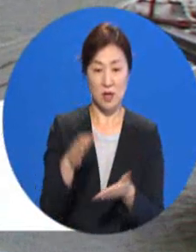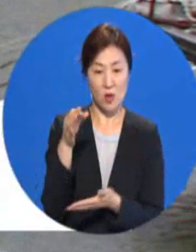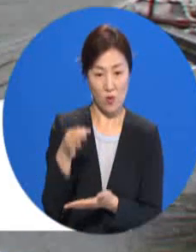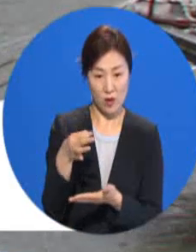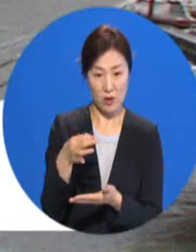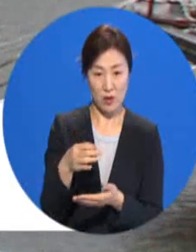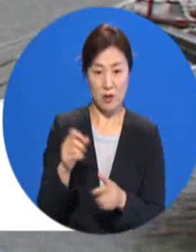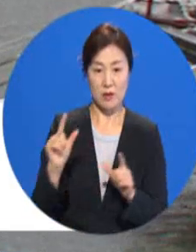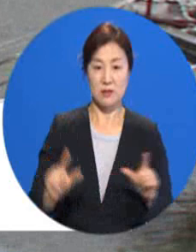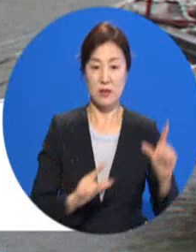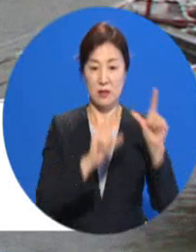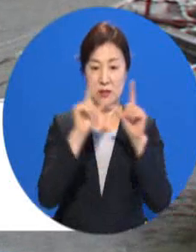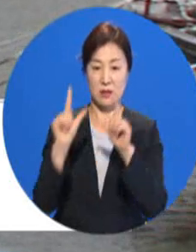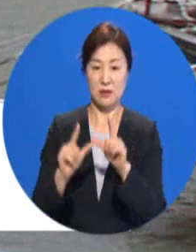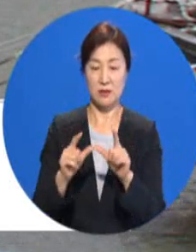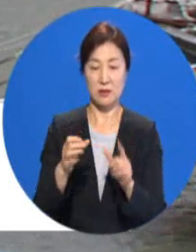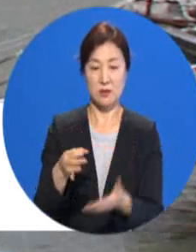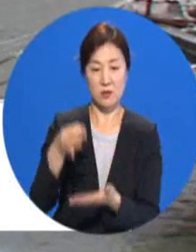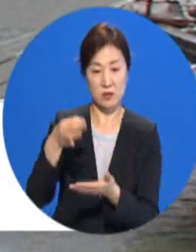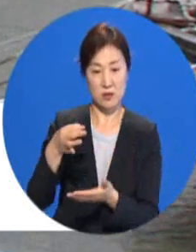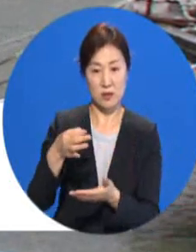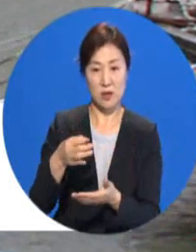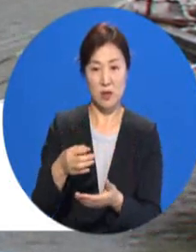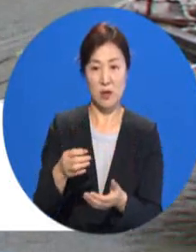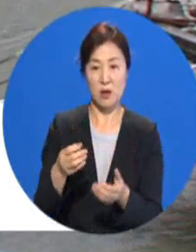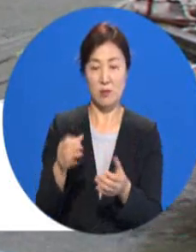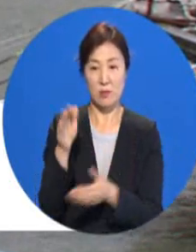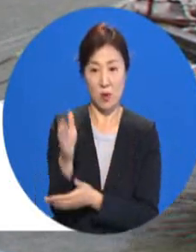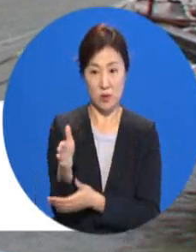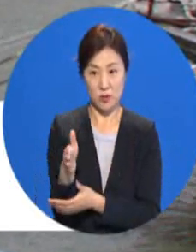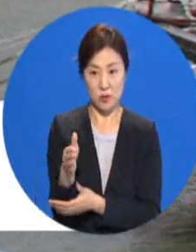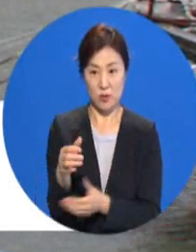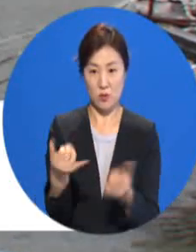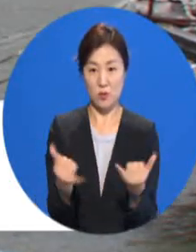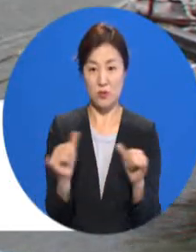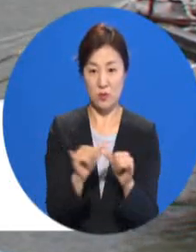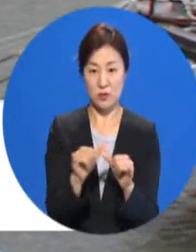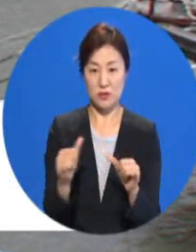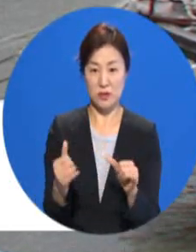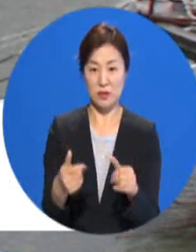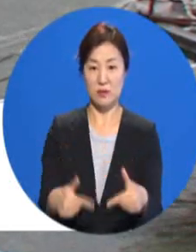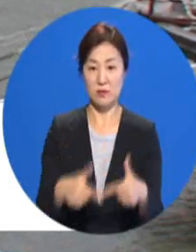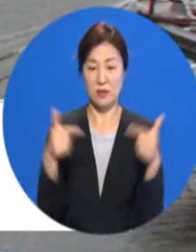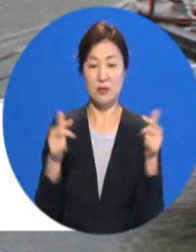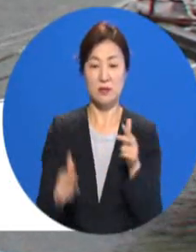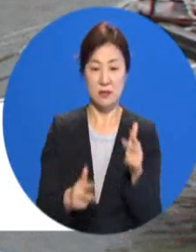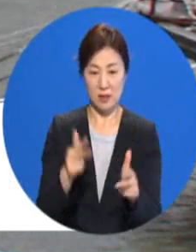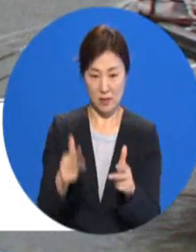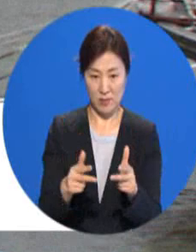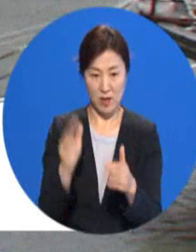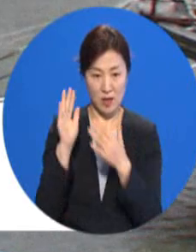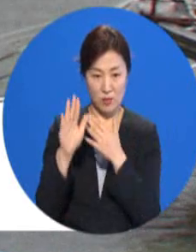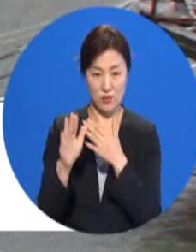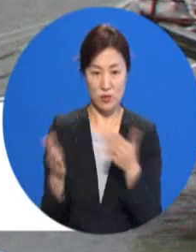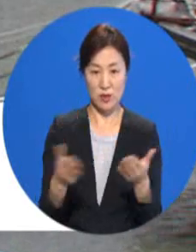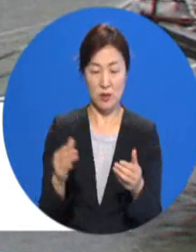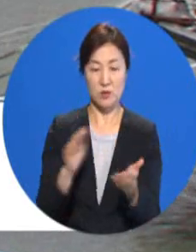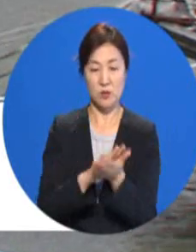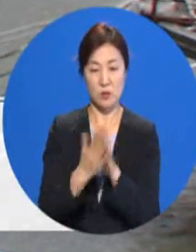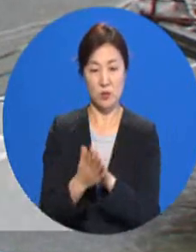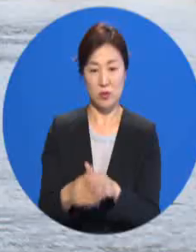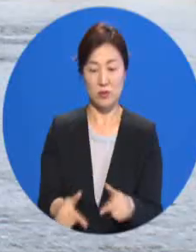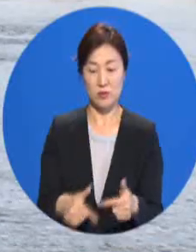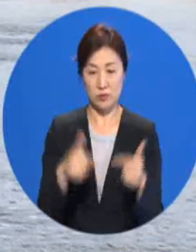공동체를 활성화시키는 사업입니다. 앞으로 어업인 근로 여건이 나아지고 관광객들도 증가할 것으로 기대되고